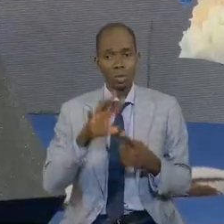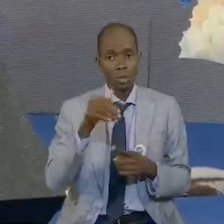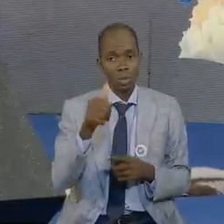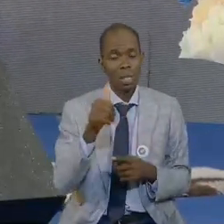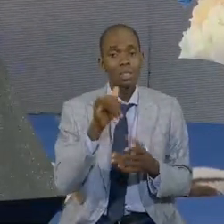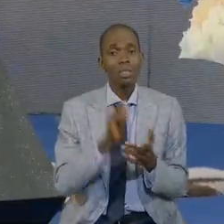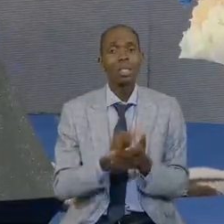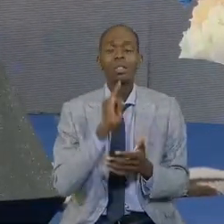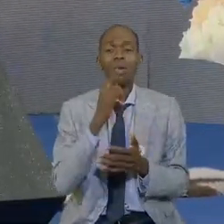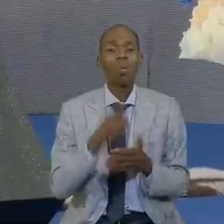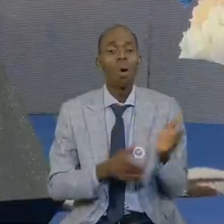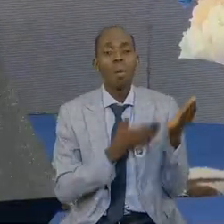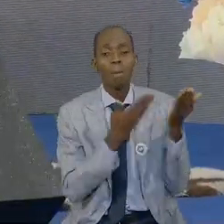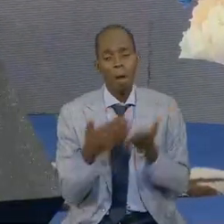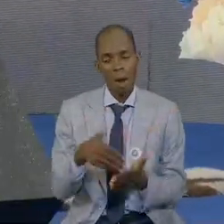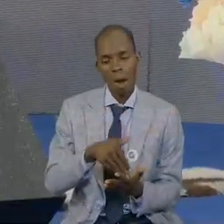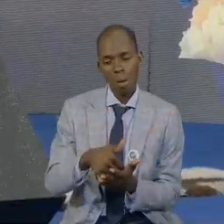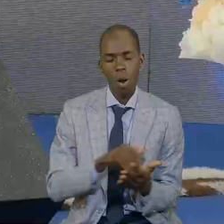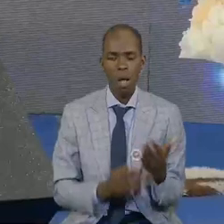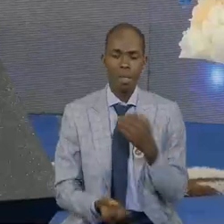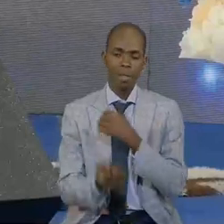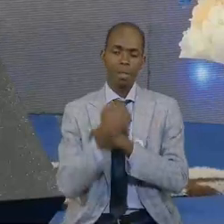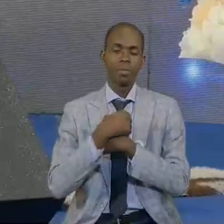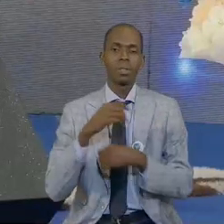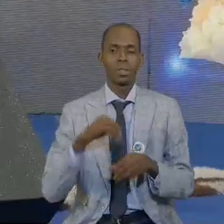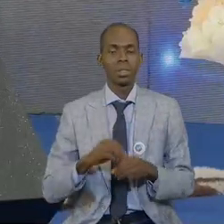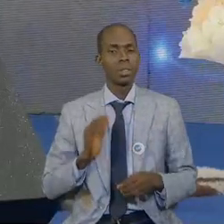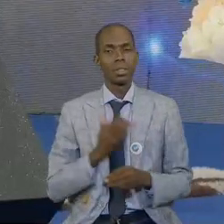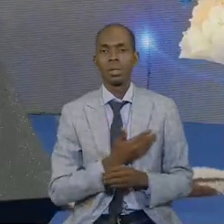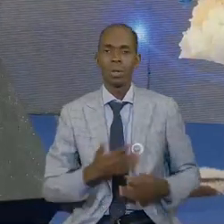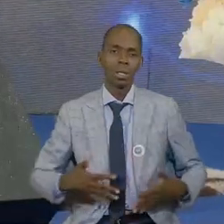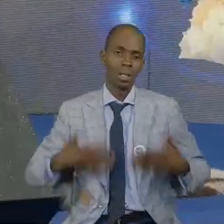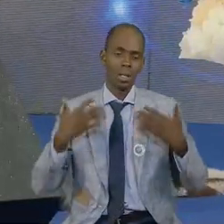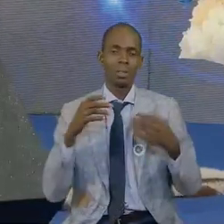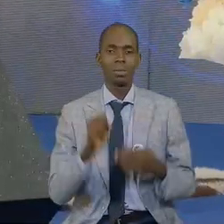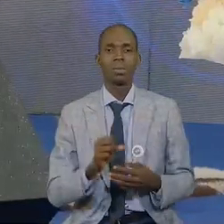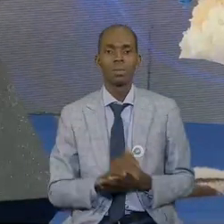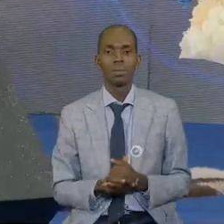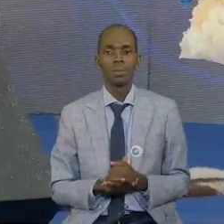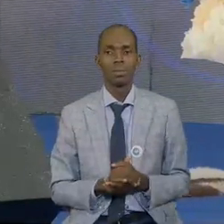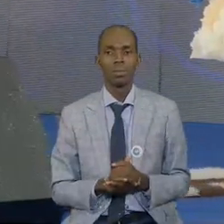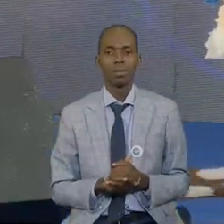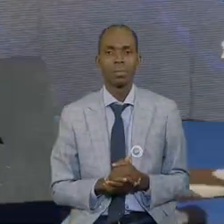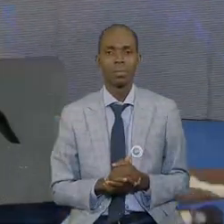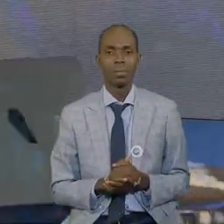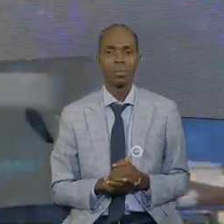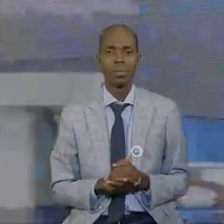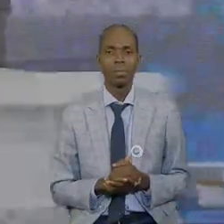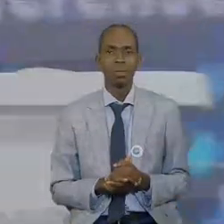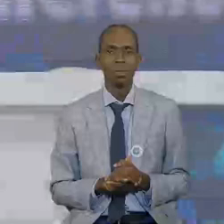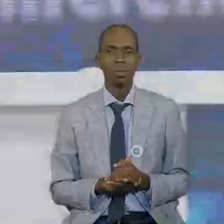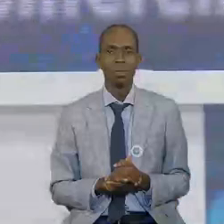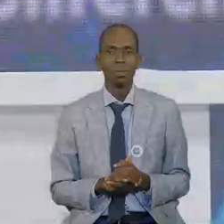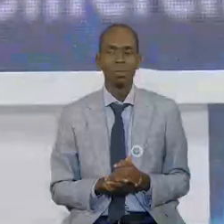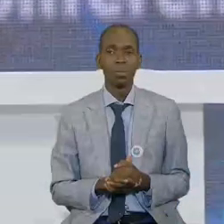brings weakness and defeat in our lives. Et tu personnalises cela, tu te répètes ça à toi-même. En réalité, c'est ça qui amène la défaite, c'est ça